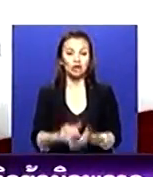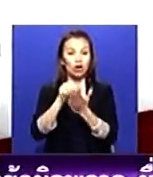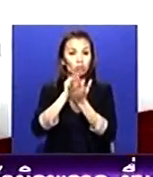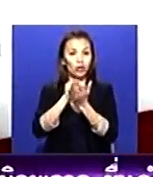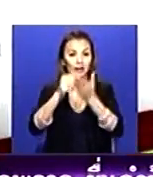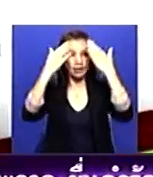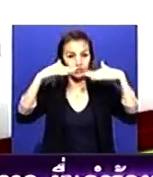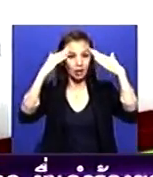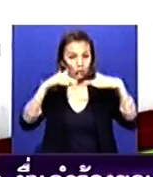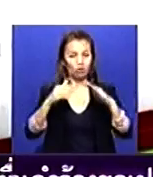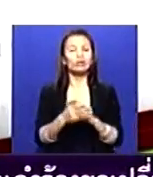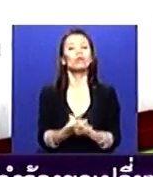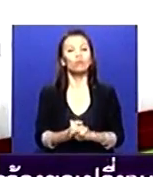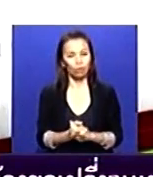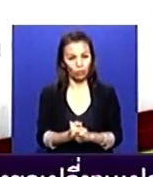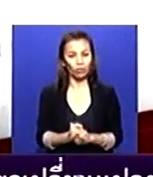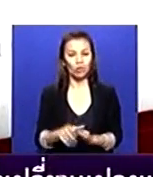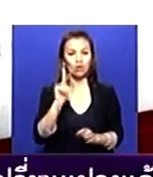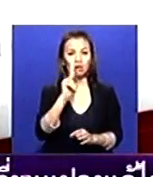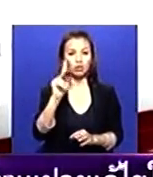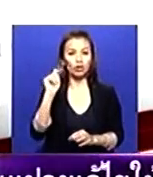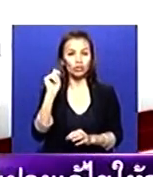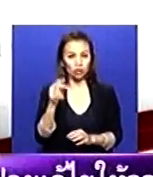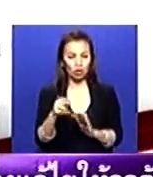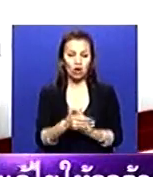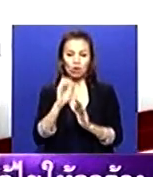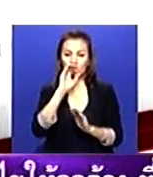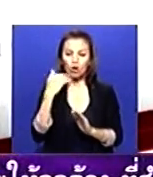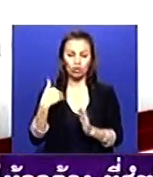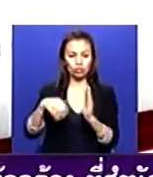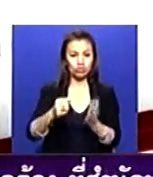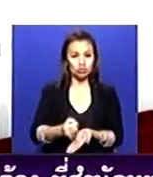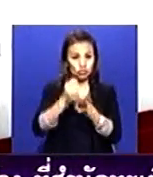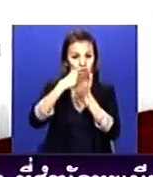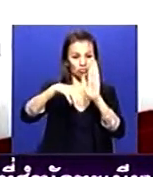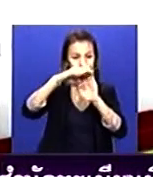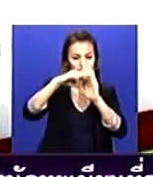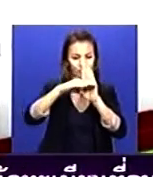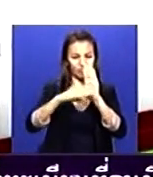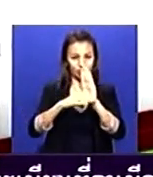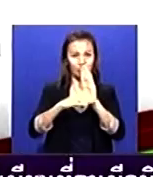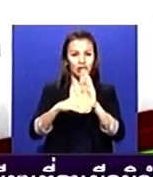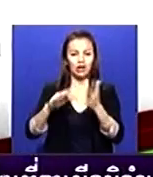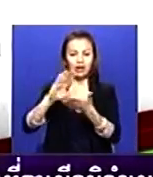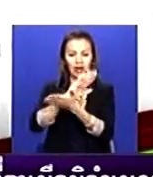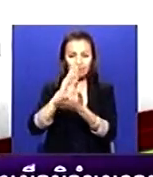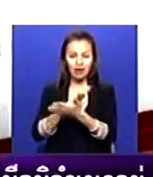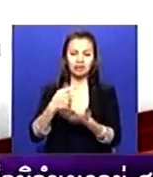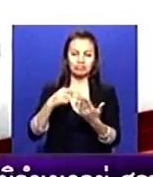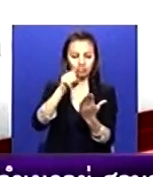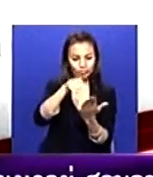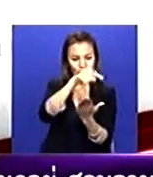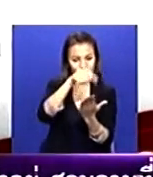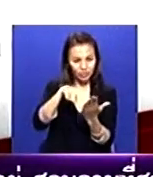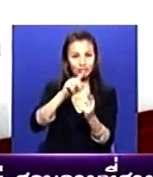ผู้พิการทางสายตาค่ะกรรมการประจำหน่วยเลือกตั้งก็จะช่วยเหลือในขั้นตอนของการลงคะแนนการคลิปบัตรทาบลงในบัตรเลือกตั้งนะคะ